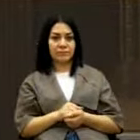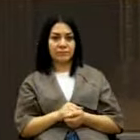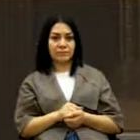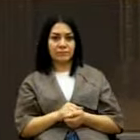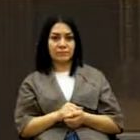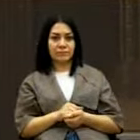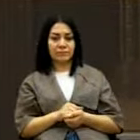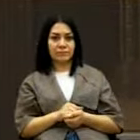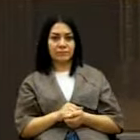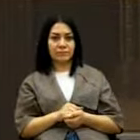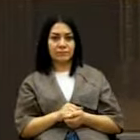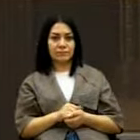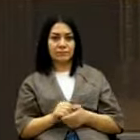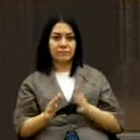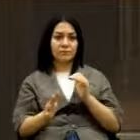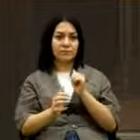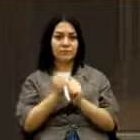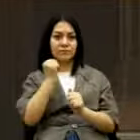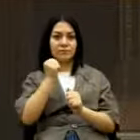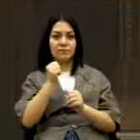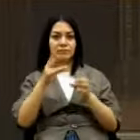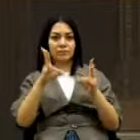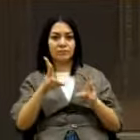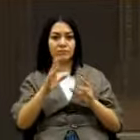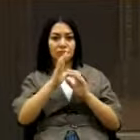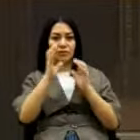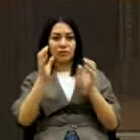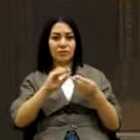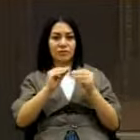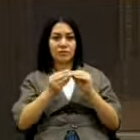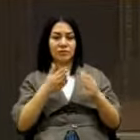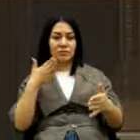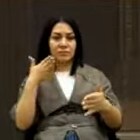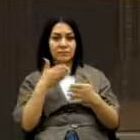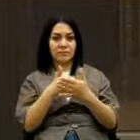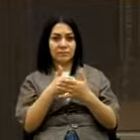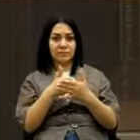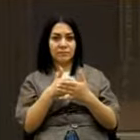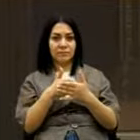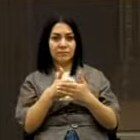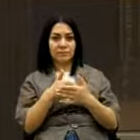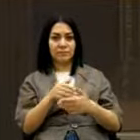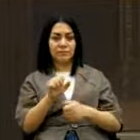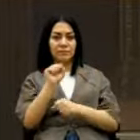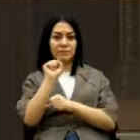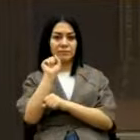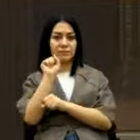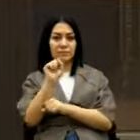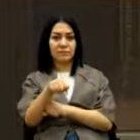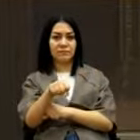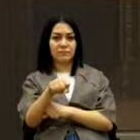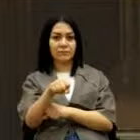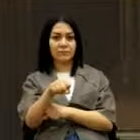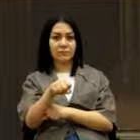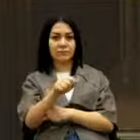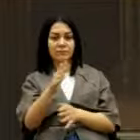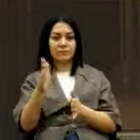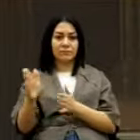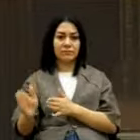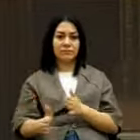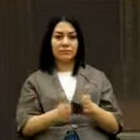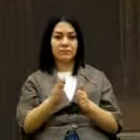կոշտ անվտանգային մարտահրավերների առաջ, որոնց հաղթահարման ուղիների